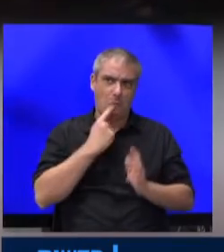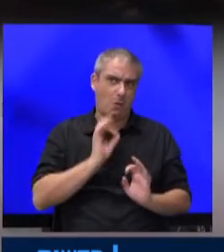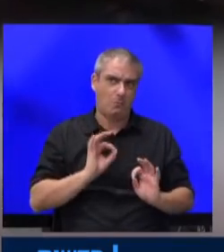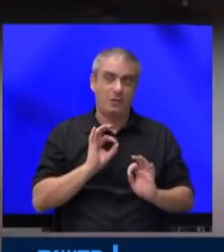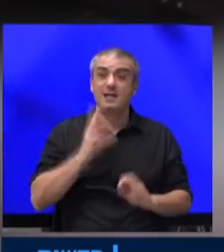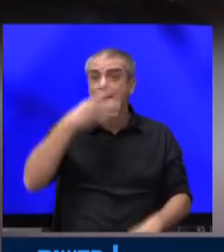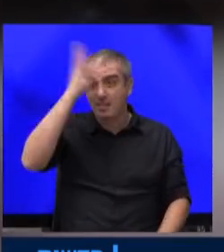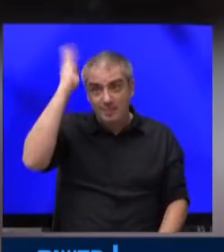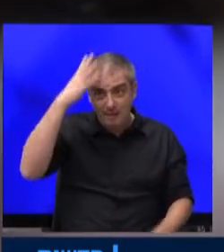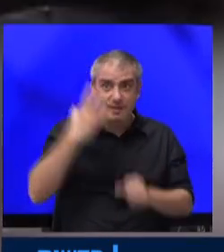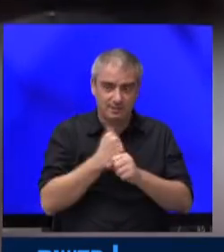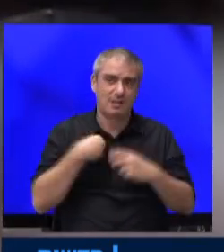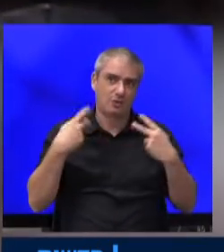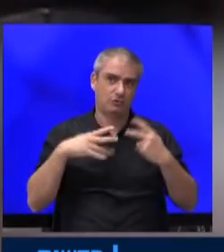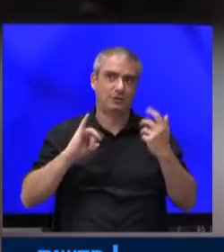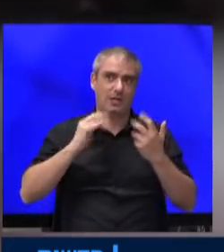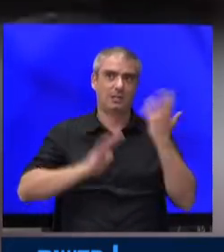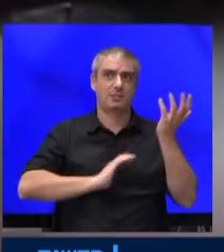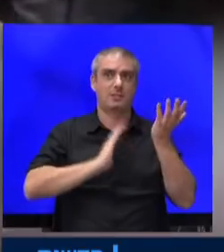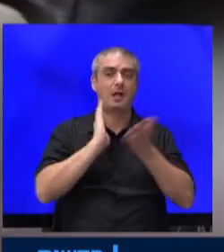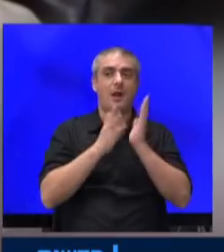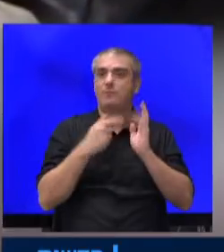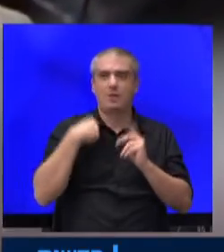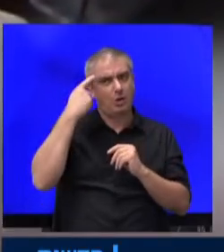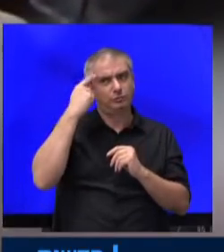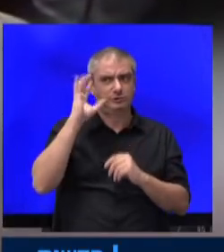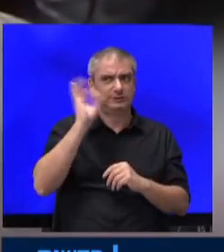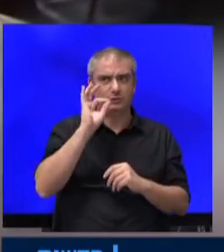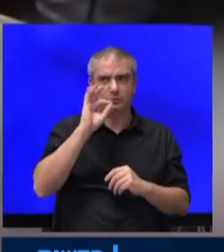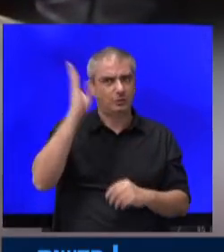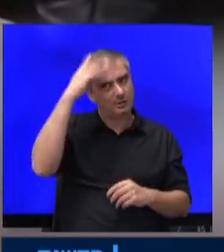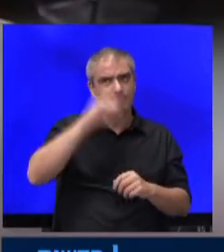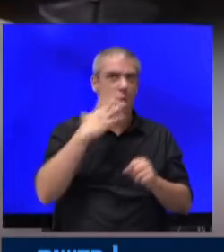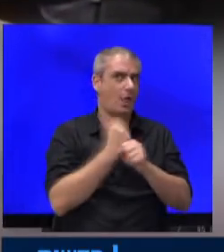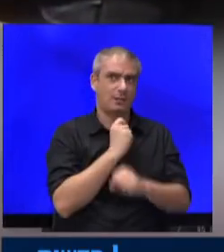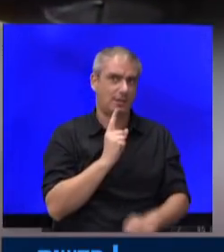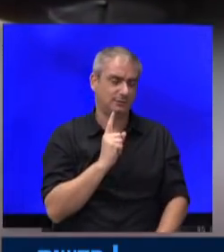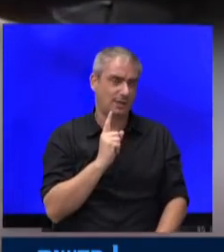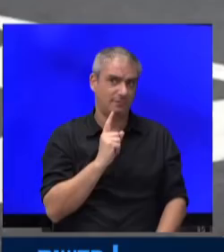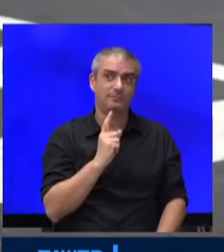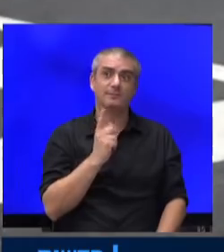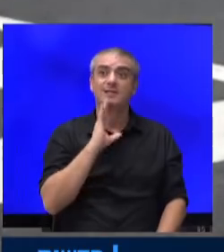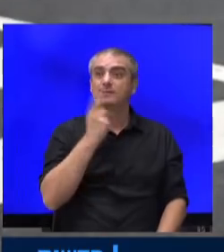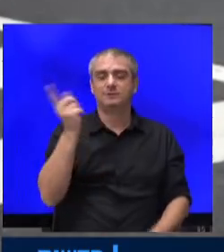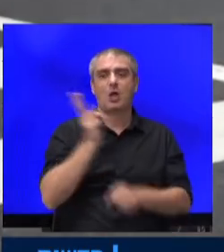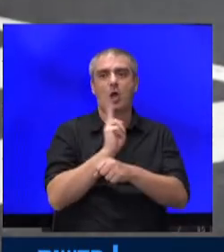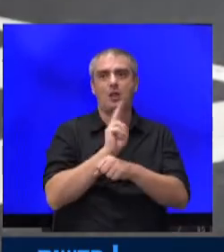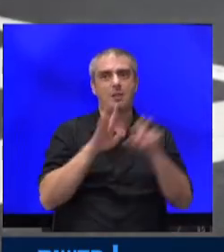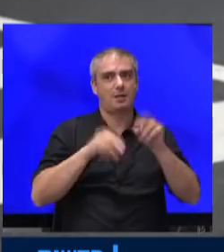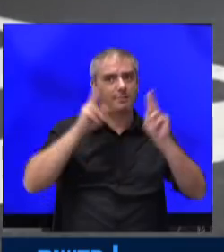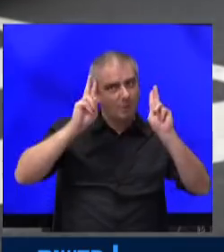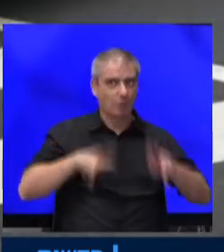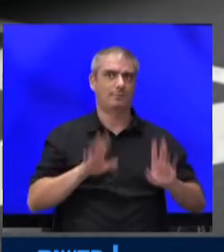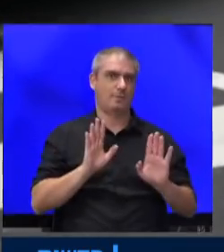afraid of violence. And I don't think there's any chance that Trump won't win unless if it's massive voter fraud. אבל איש לא